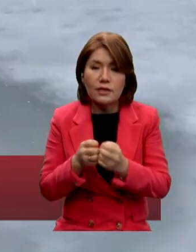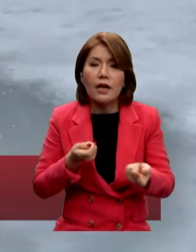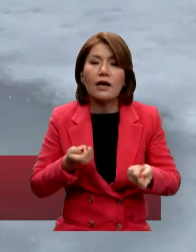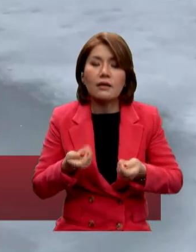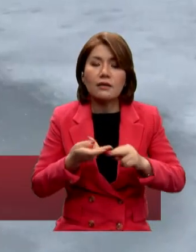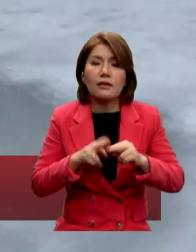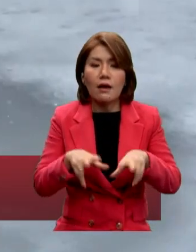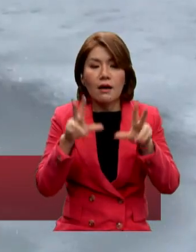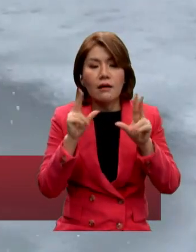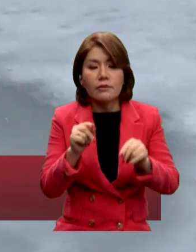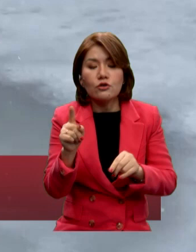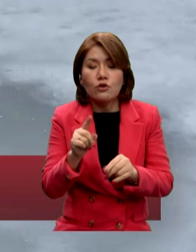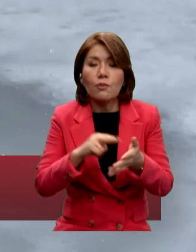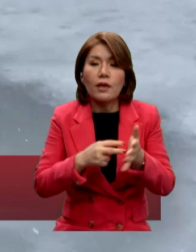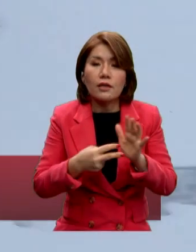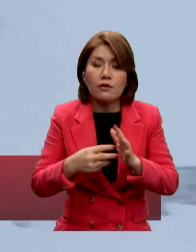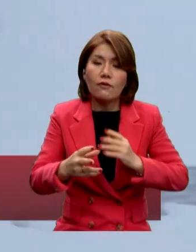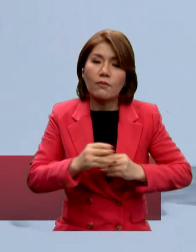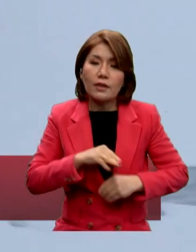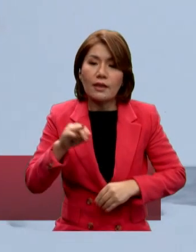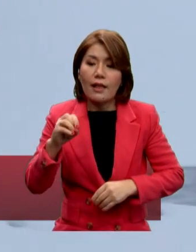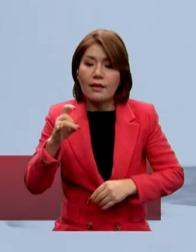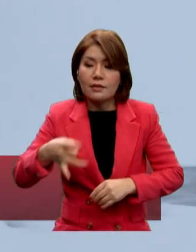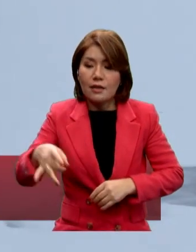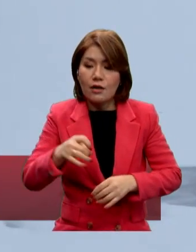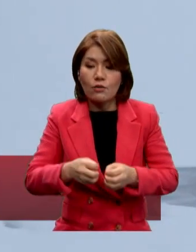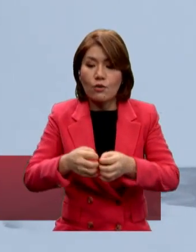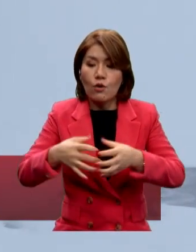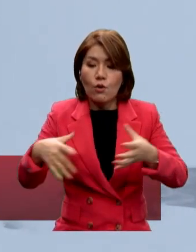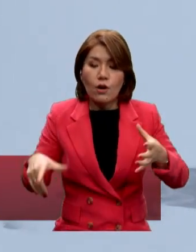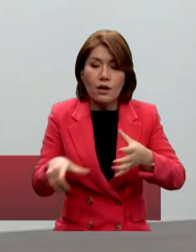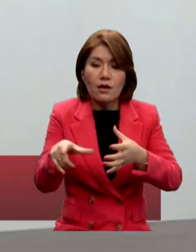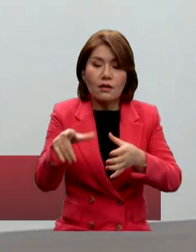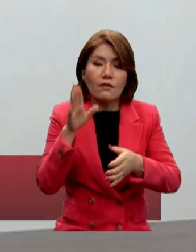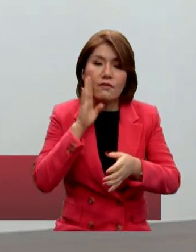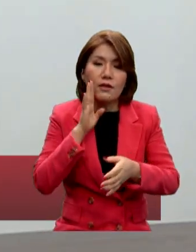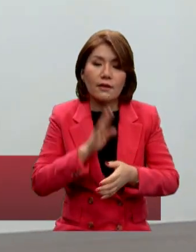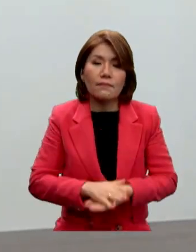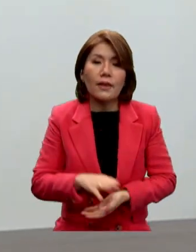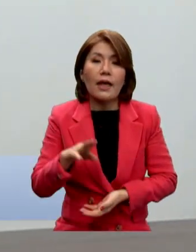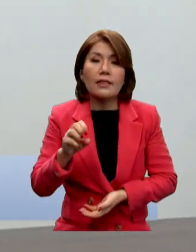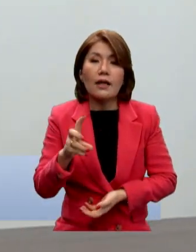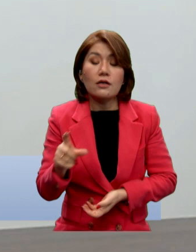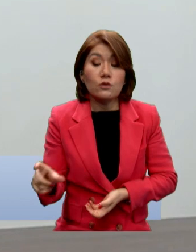чиновники сообщили, что планируют совместно с Таласским районом расширить русло реки.